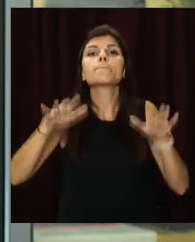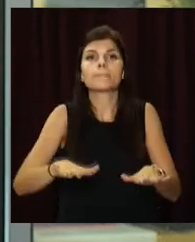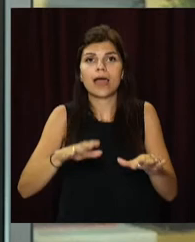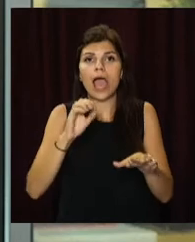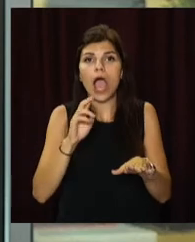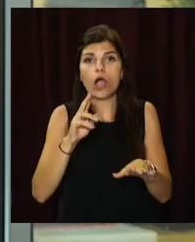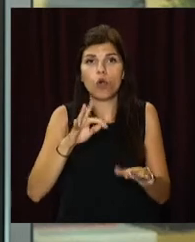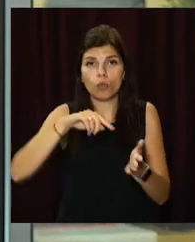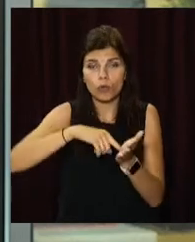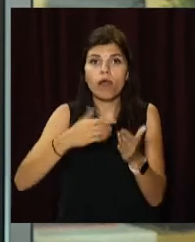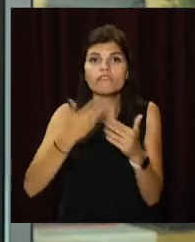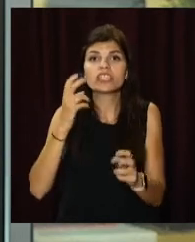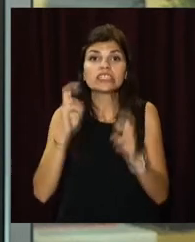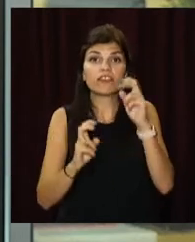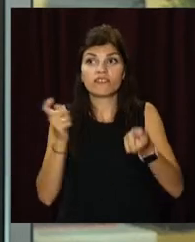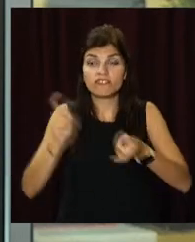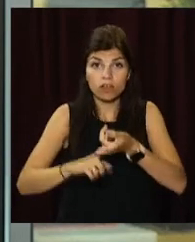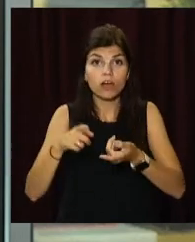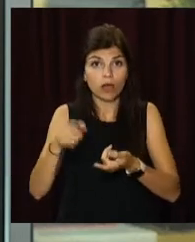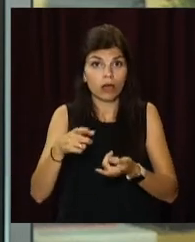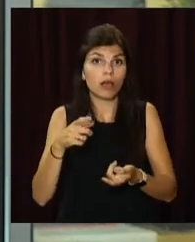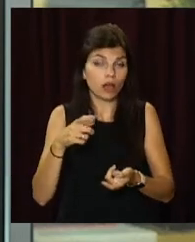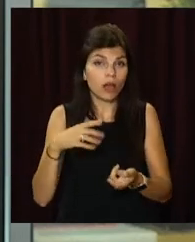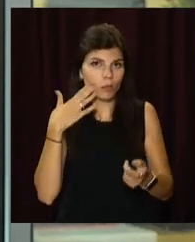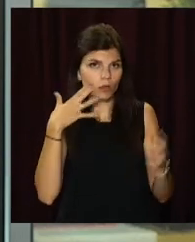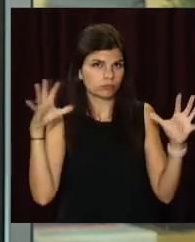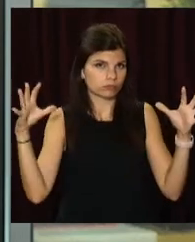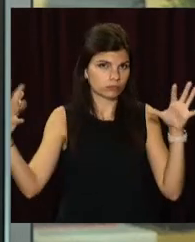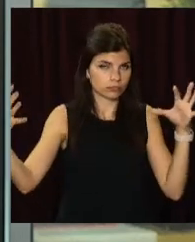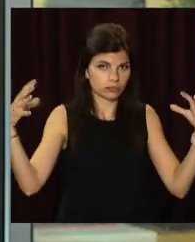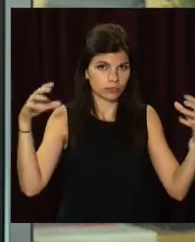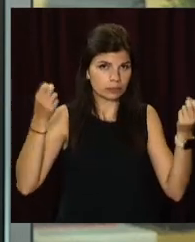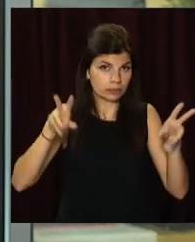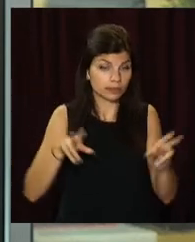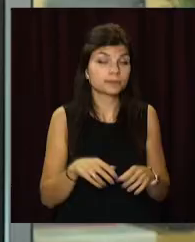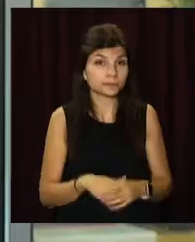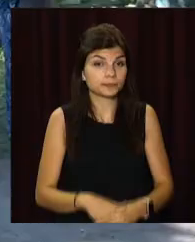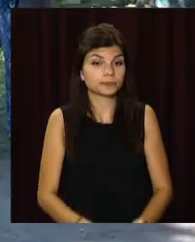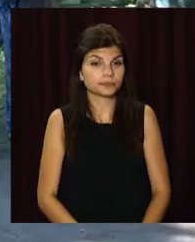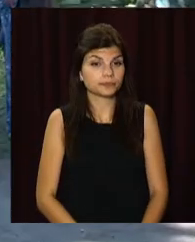екопостів залежить від підприємства, на викиди якого він орієнтований. Подробиці далі в сюжеті.